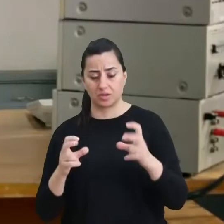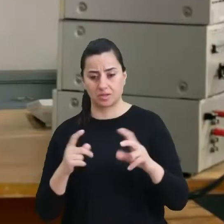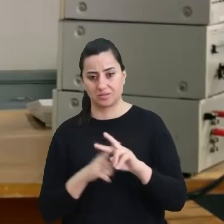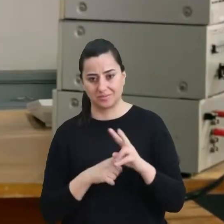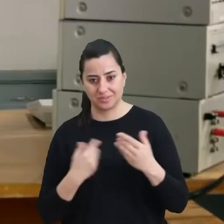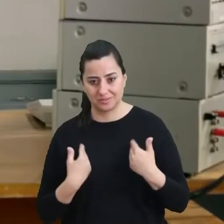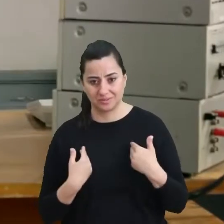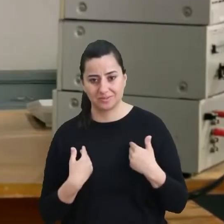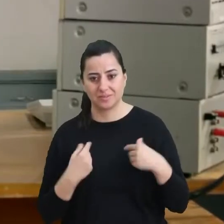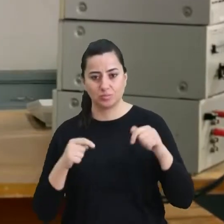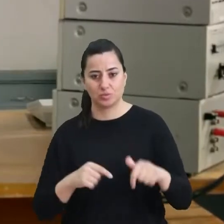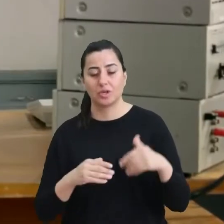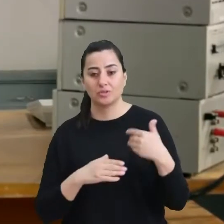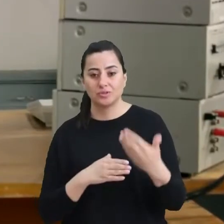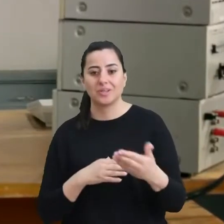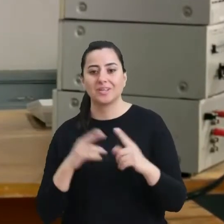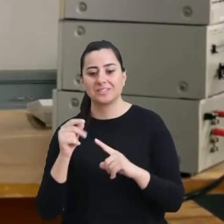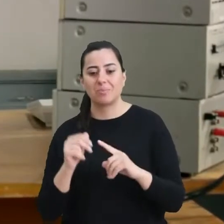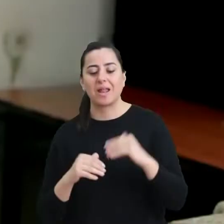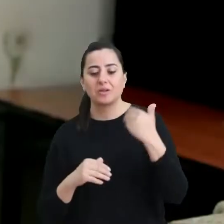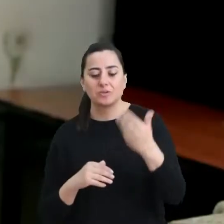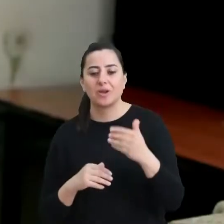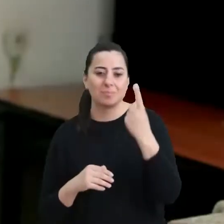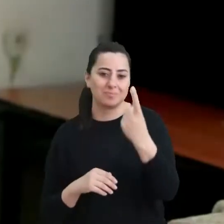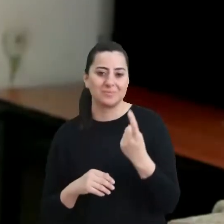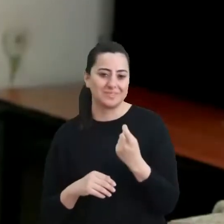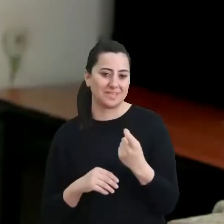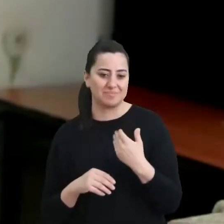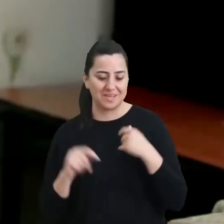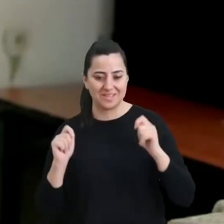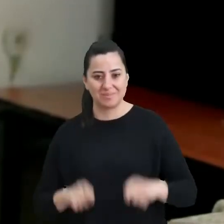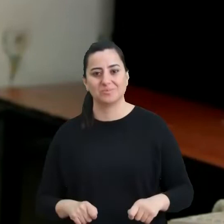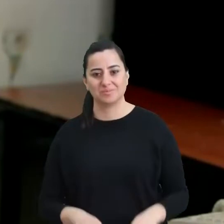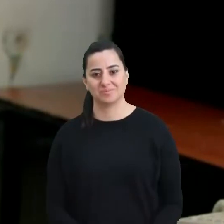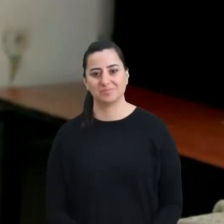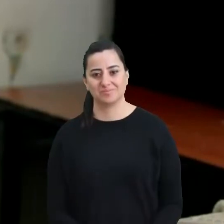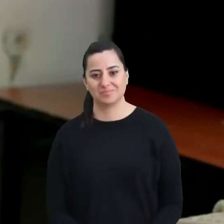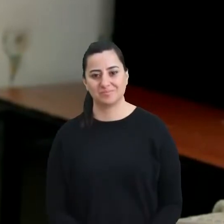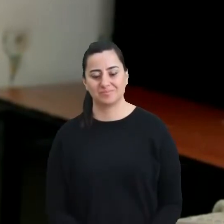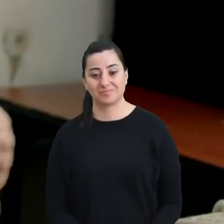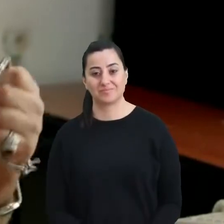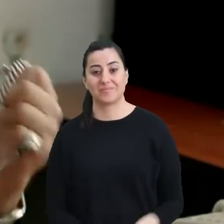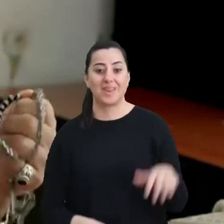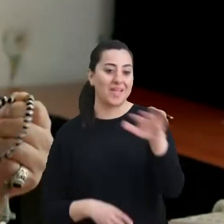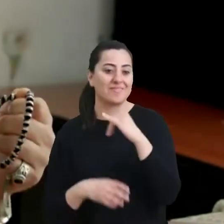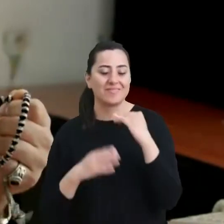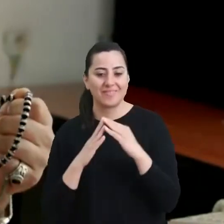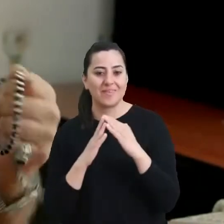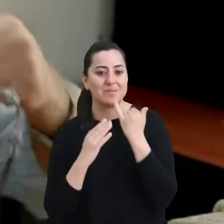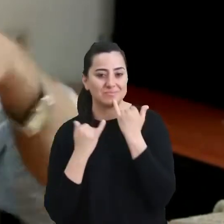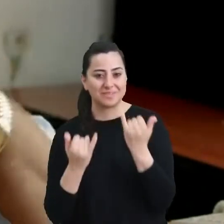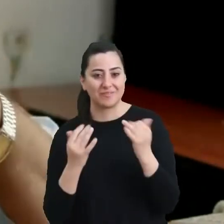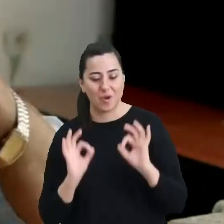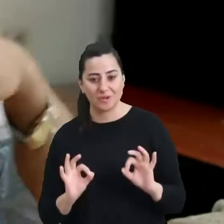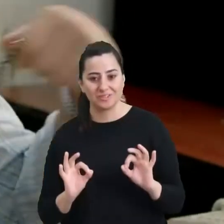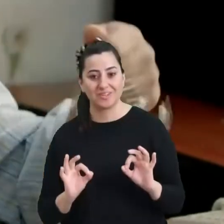Yılmaz. Bundan böyle İsmail'den sonra her gün bir saat yayın yapacağım size. Evlerinize konuk olacağım.